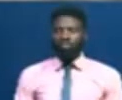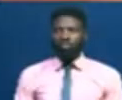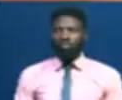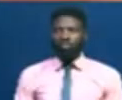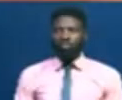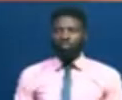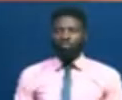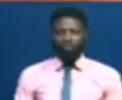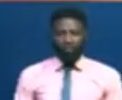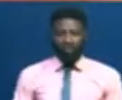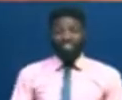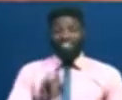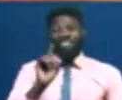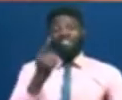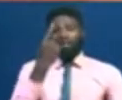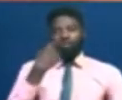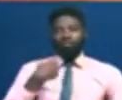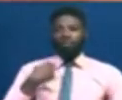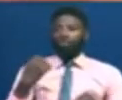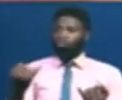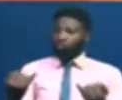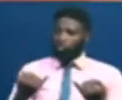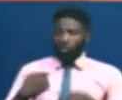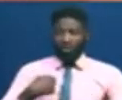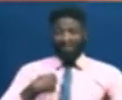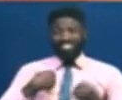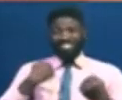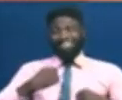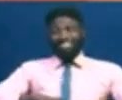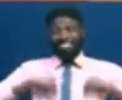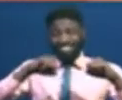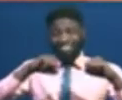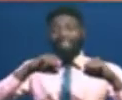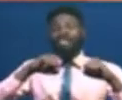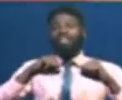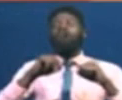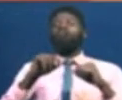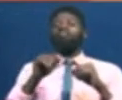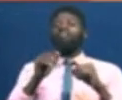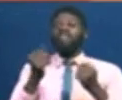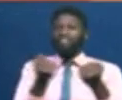Naam. Maana nimekuwa mwenyekiti wa vidhibiti mwendo kwa muda mrefu.